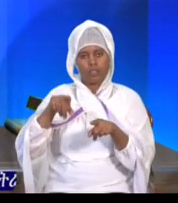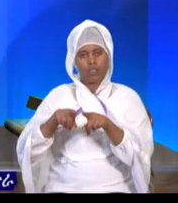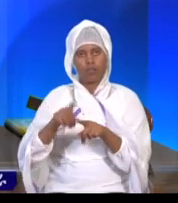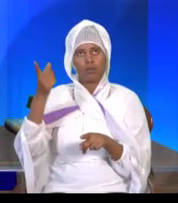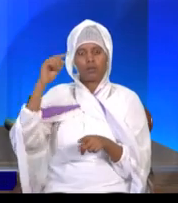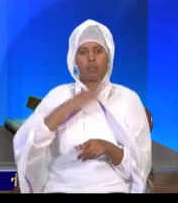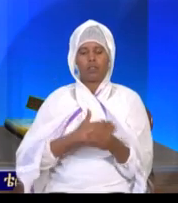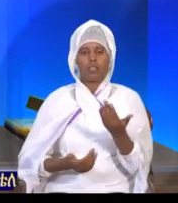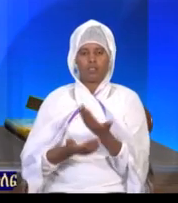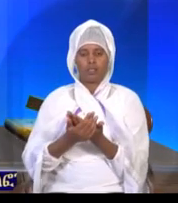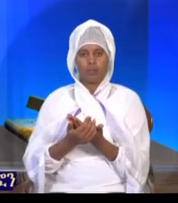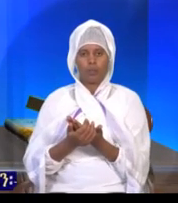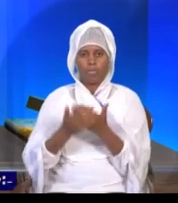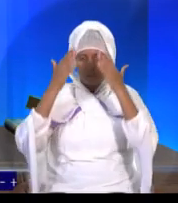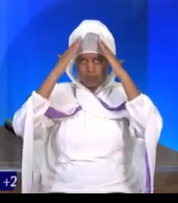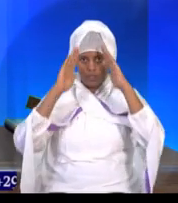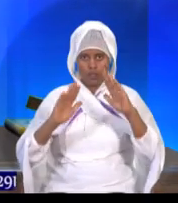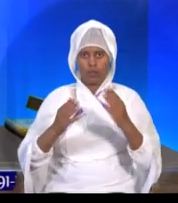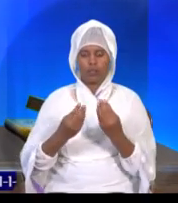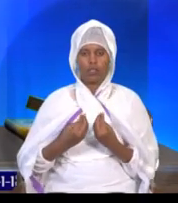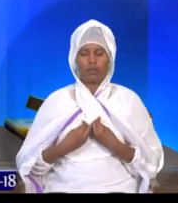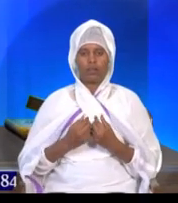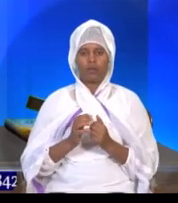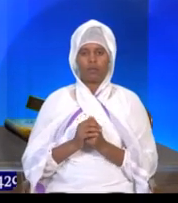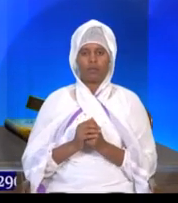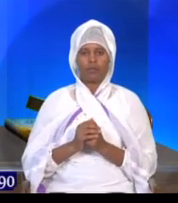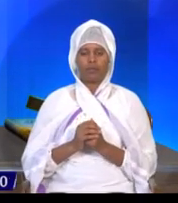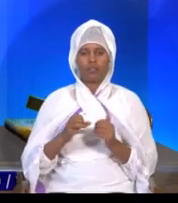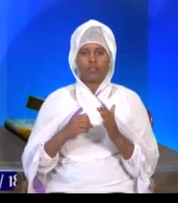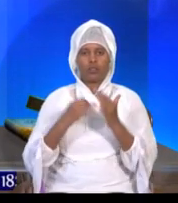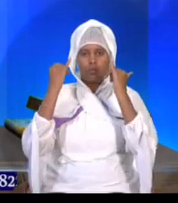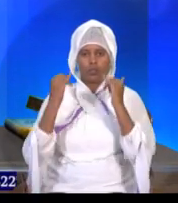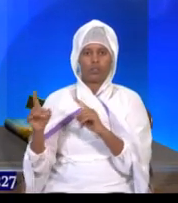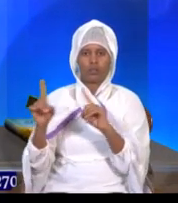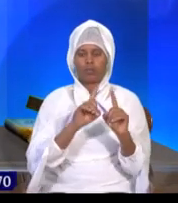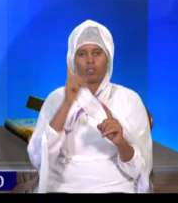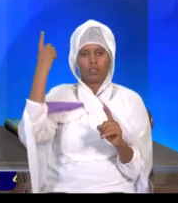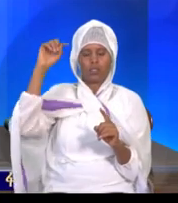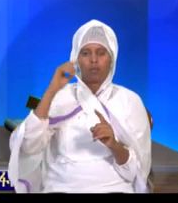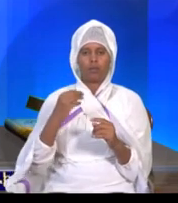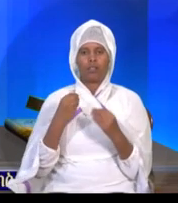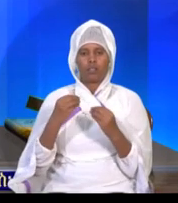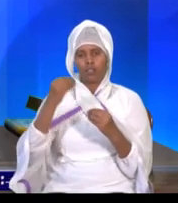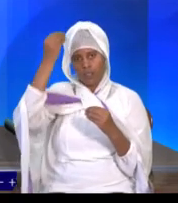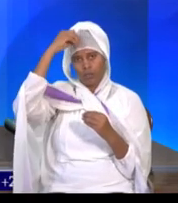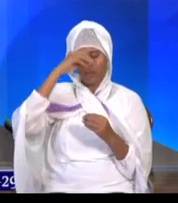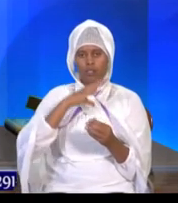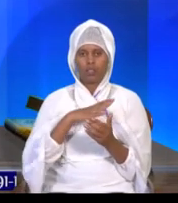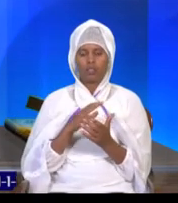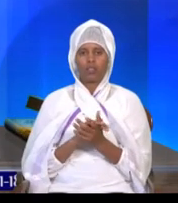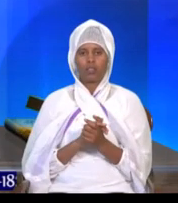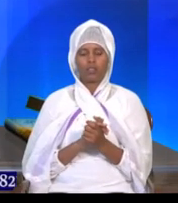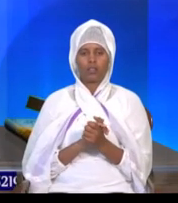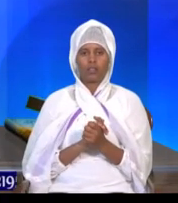الصحة زابير أمناخ يدكفلنا سوقو يبزحلنا لذي كبران هزبك زابير انتهينا نمهار